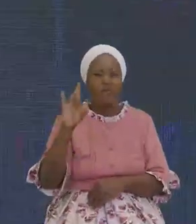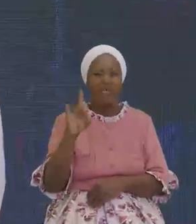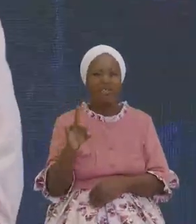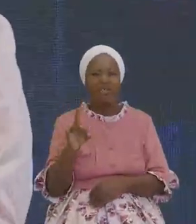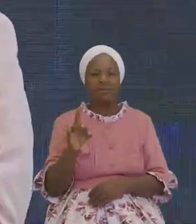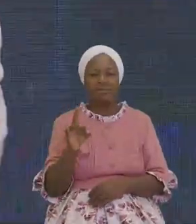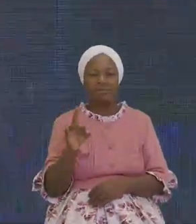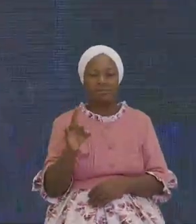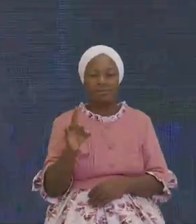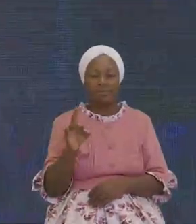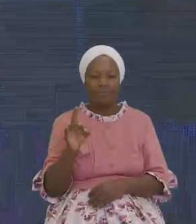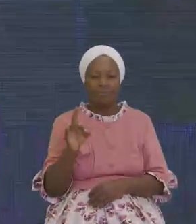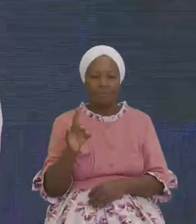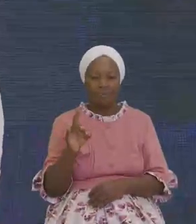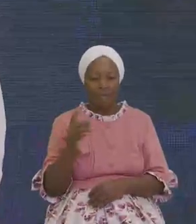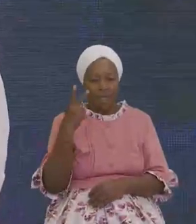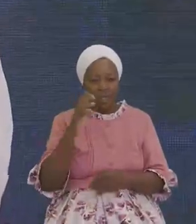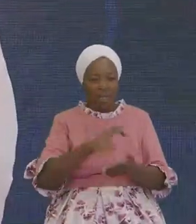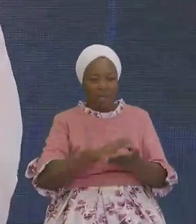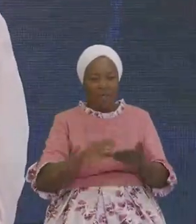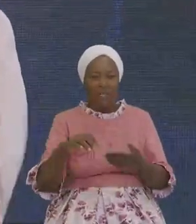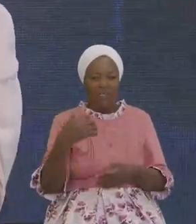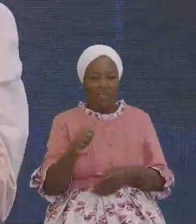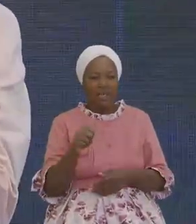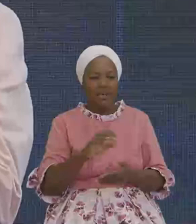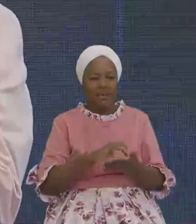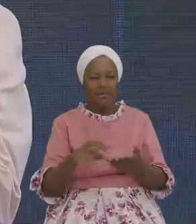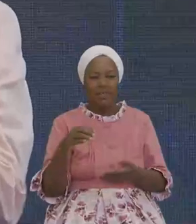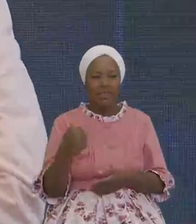soir, tu trouveras.